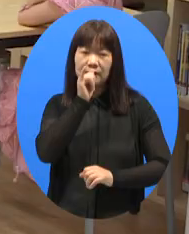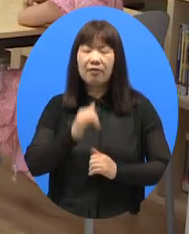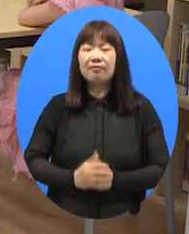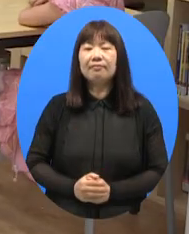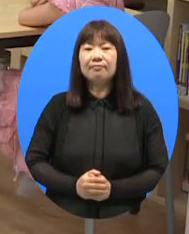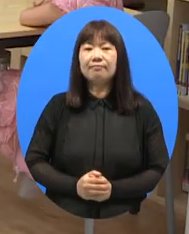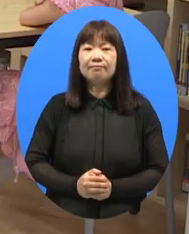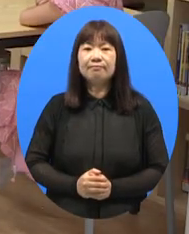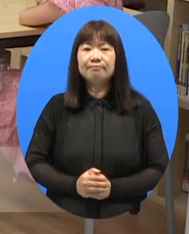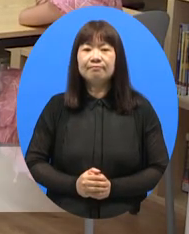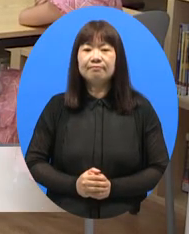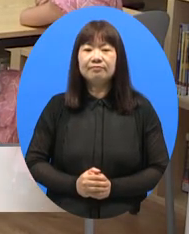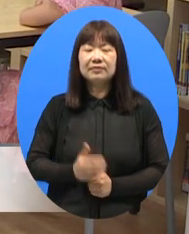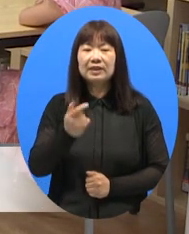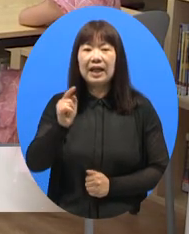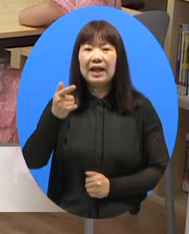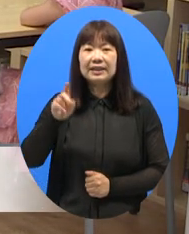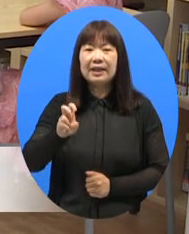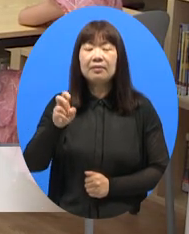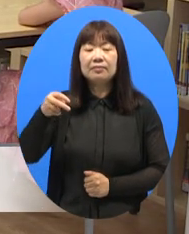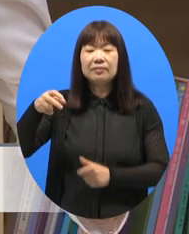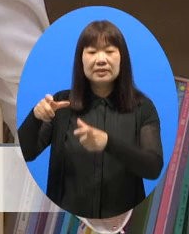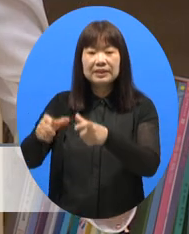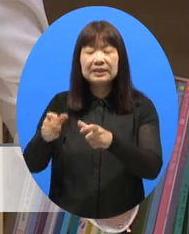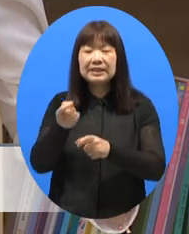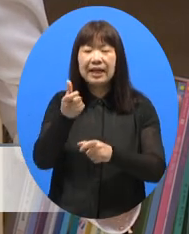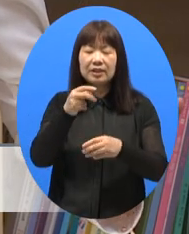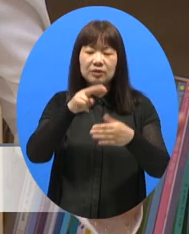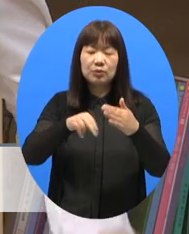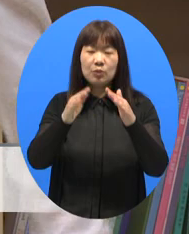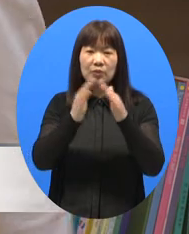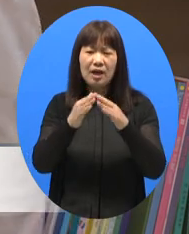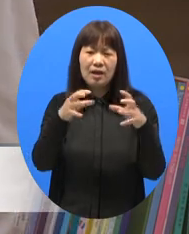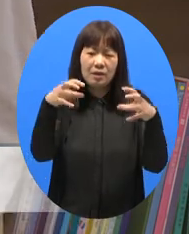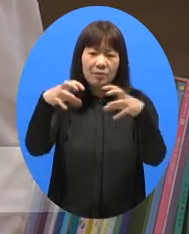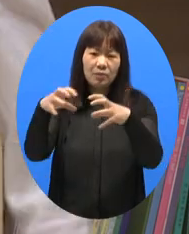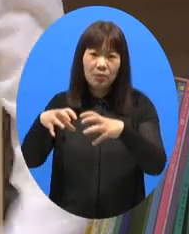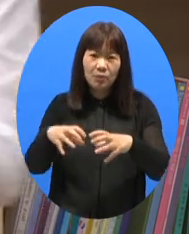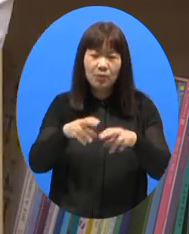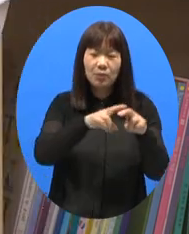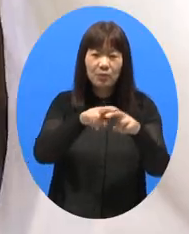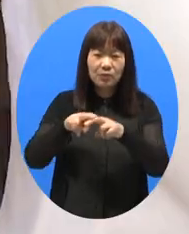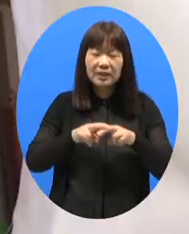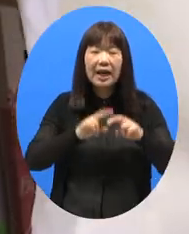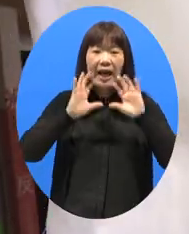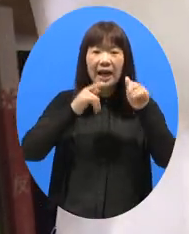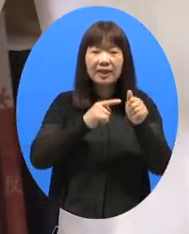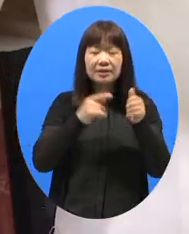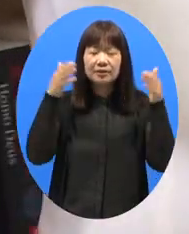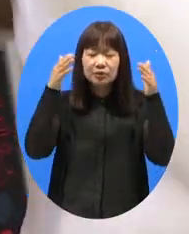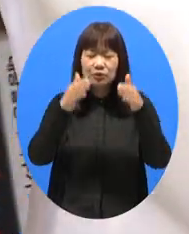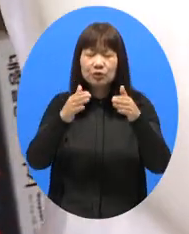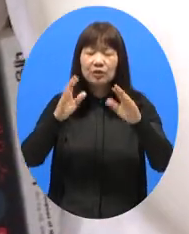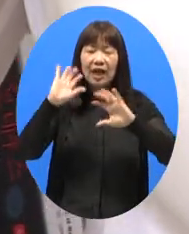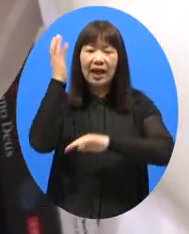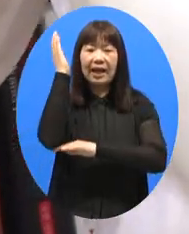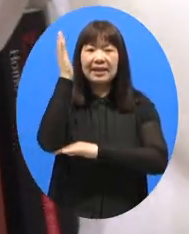가보시죠. 하남시의 한 작은 도서관. 옹기종기 모여앉은 아이들이 한껏 집중해 동화를